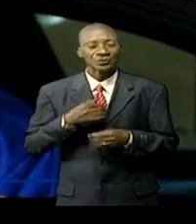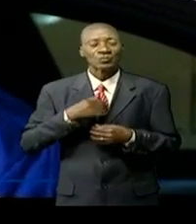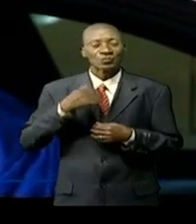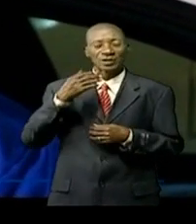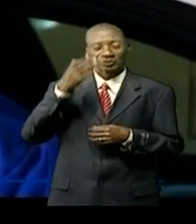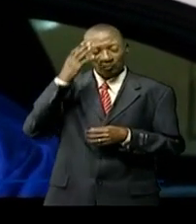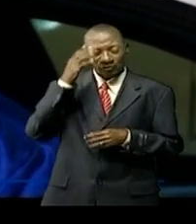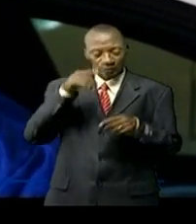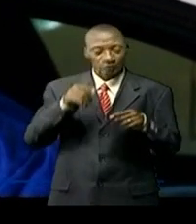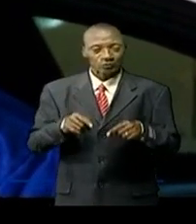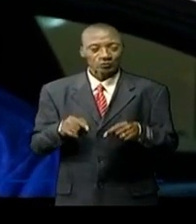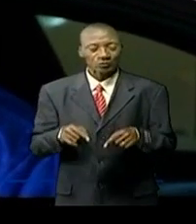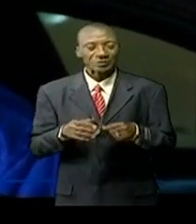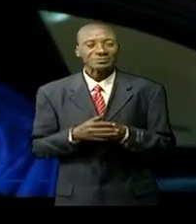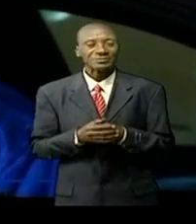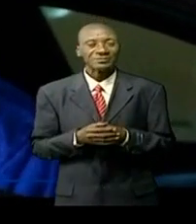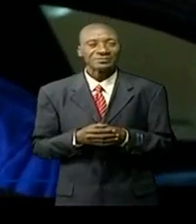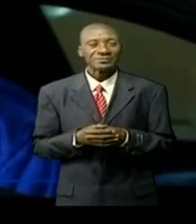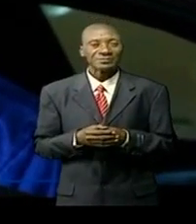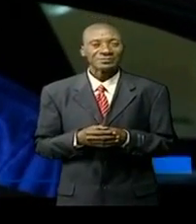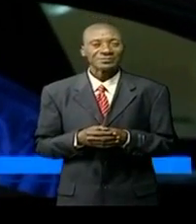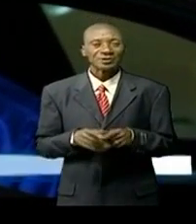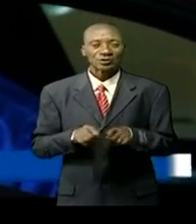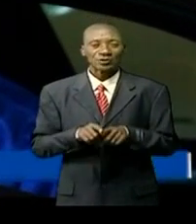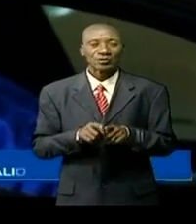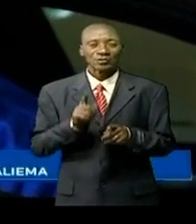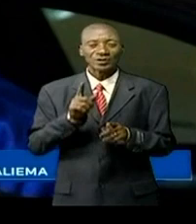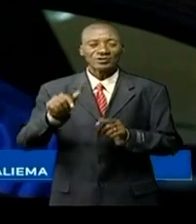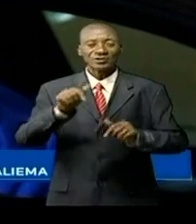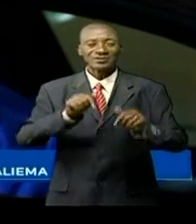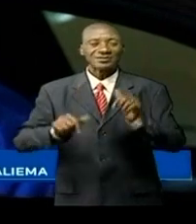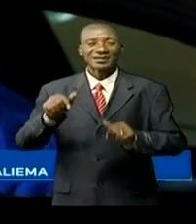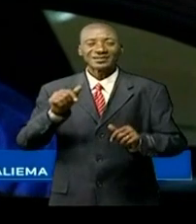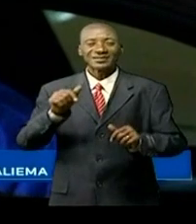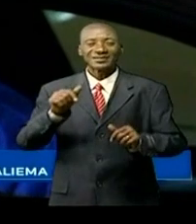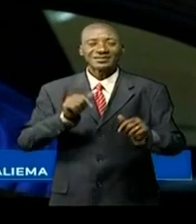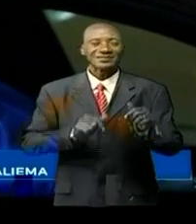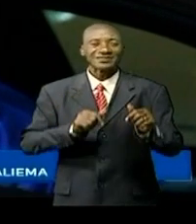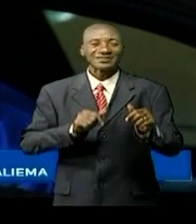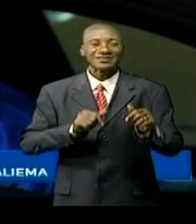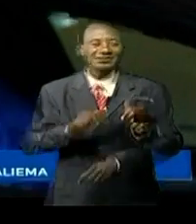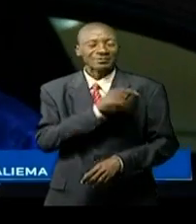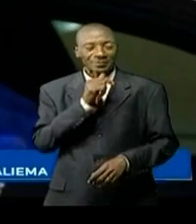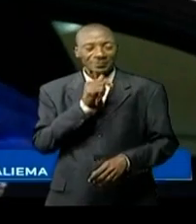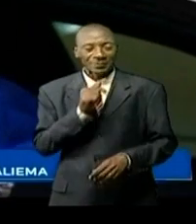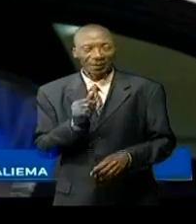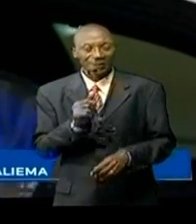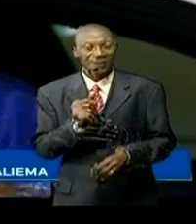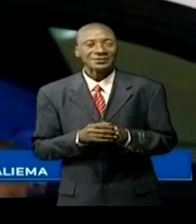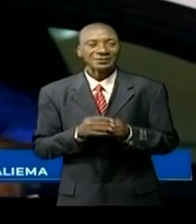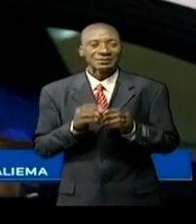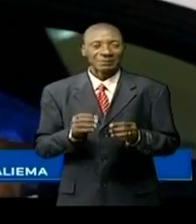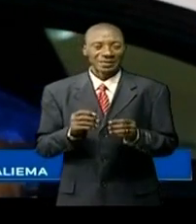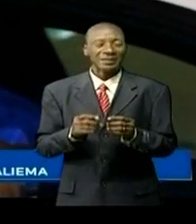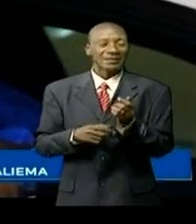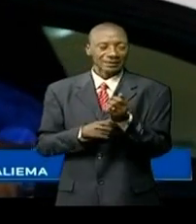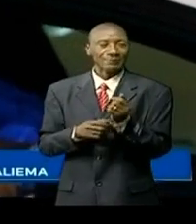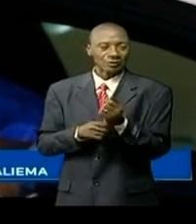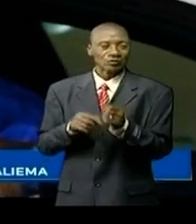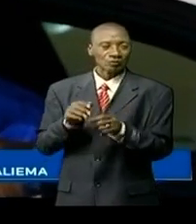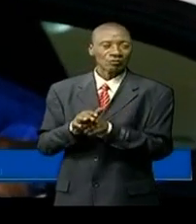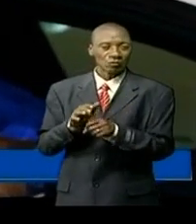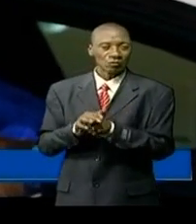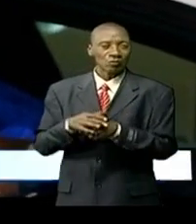aujourd'hui, ce n'est pas une science infuse, c'est quelqu'un qui a eu un qui se sont donné la peine